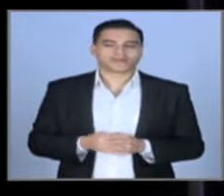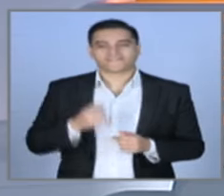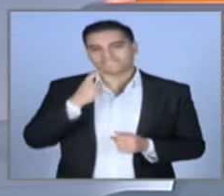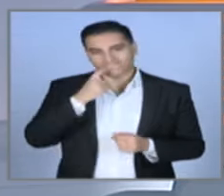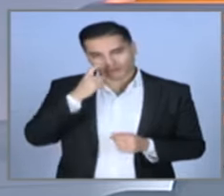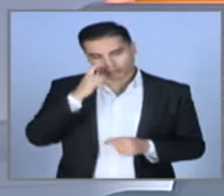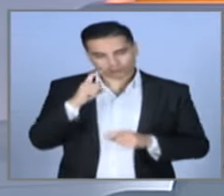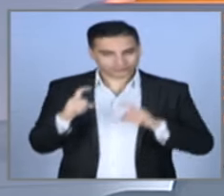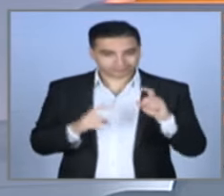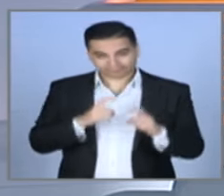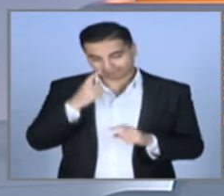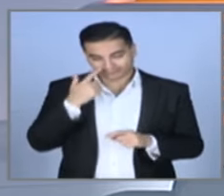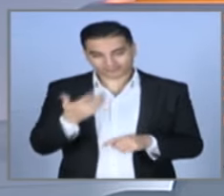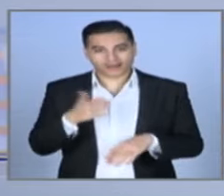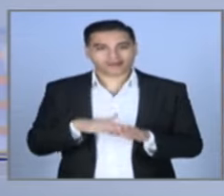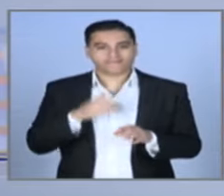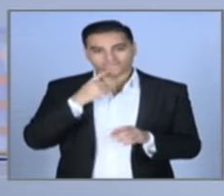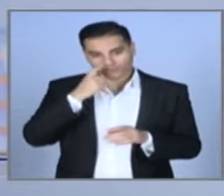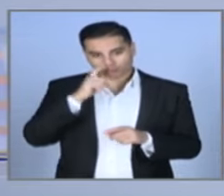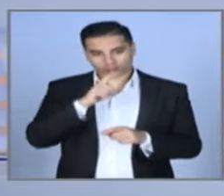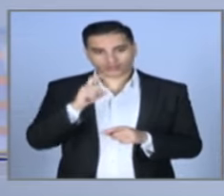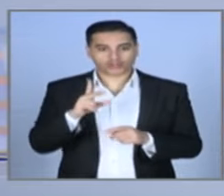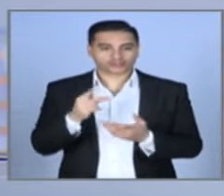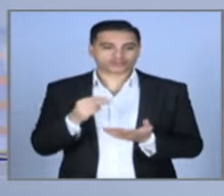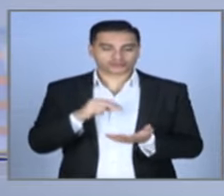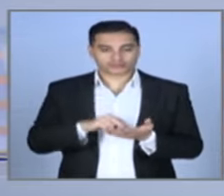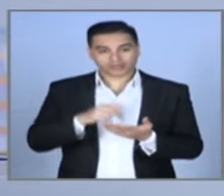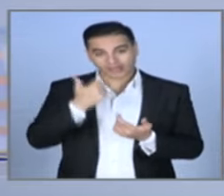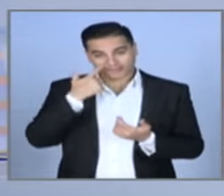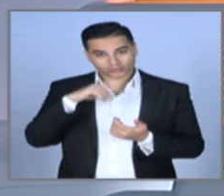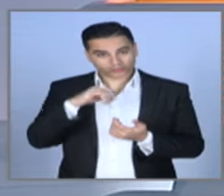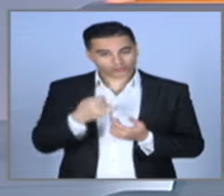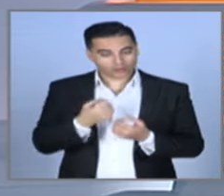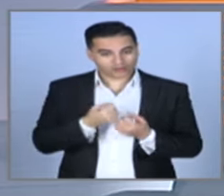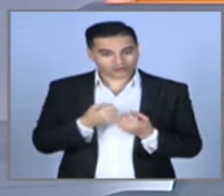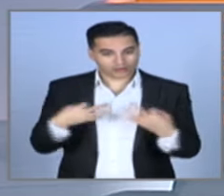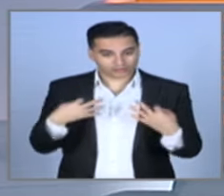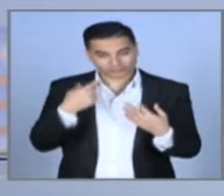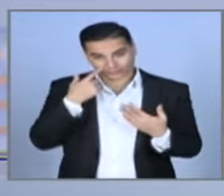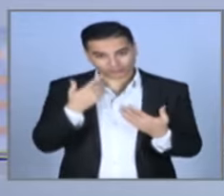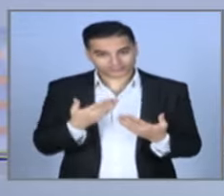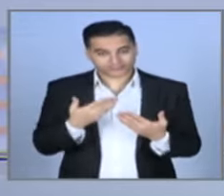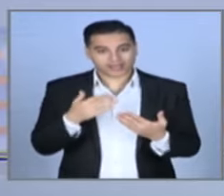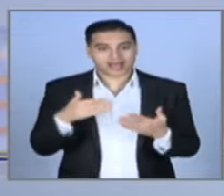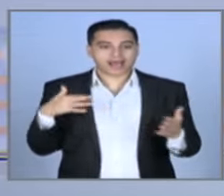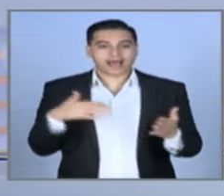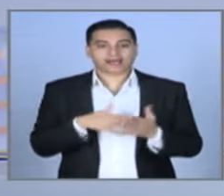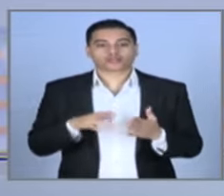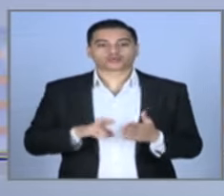فنون، سؤال في الفنون، سؤال بـ20 نقطة، خدت الجوكر خلاص. 20. آخر سؤال في